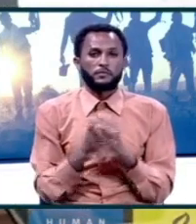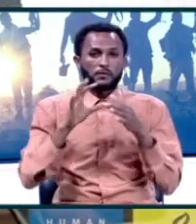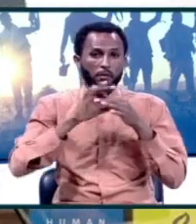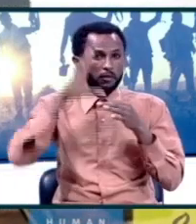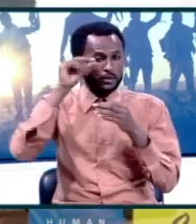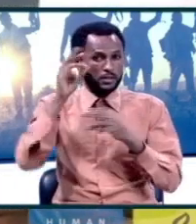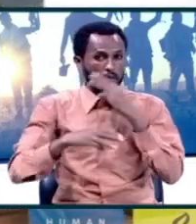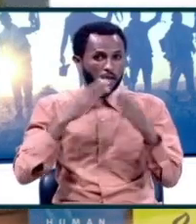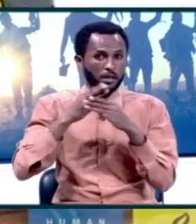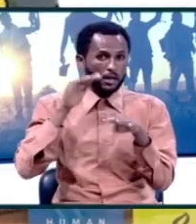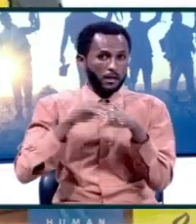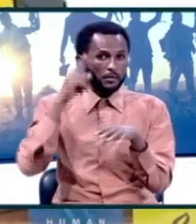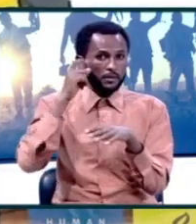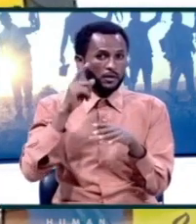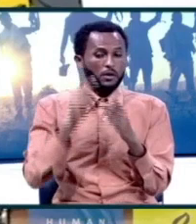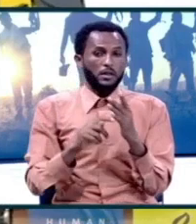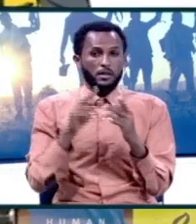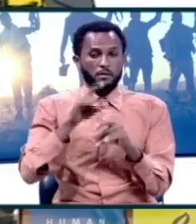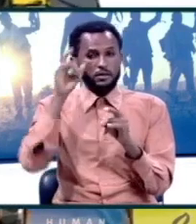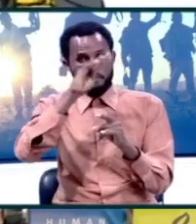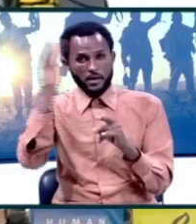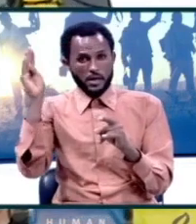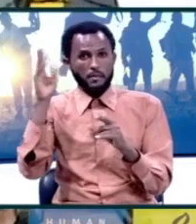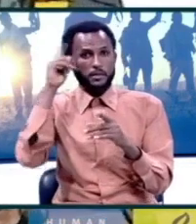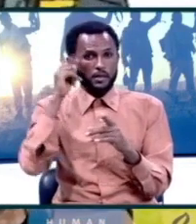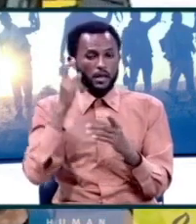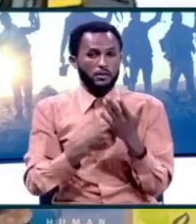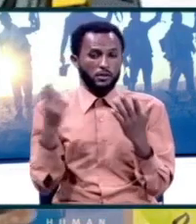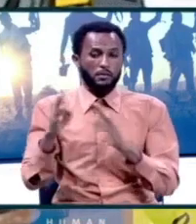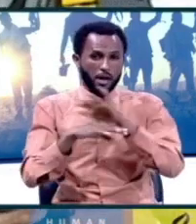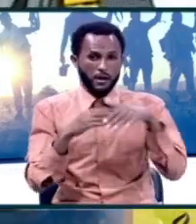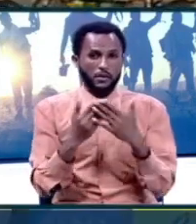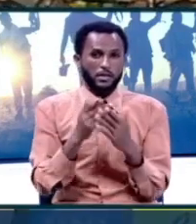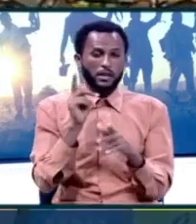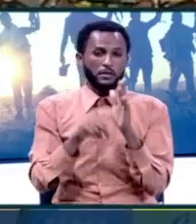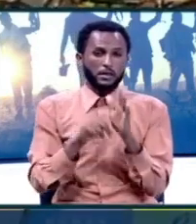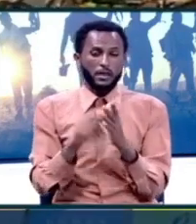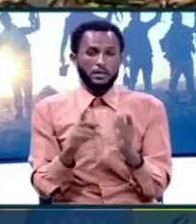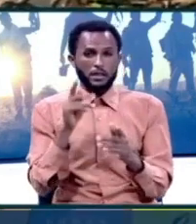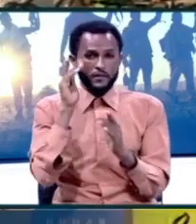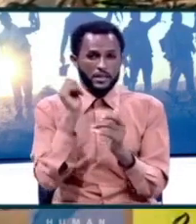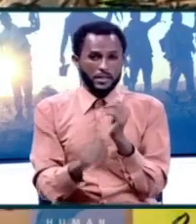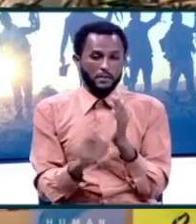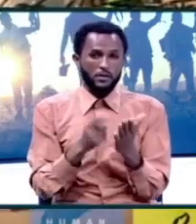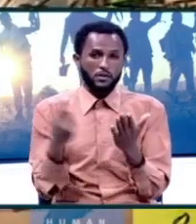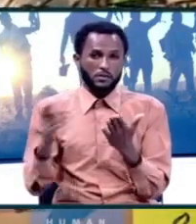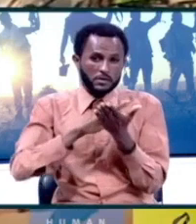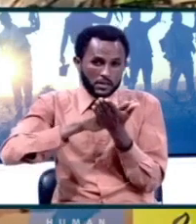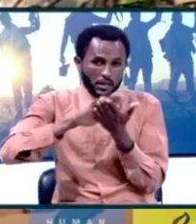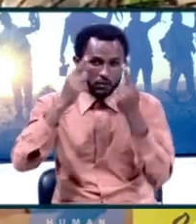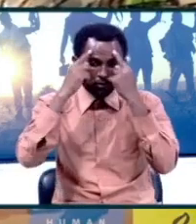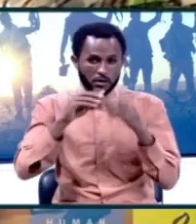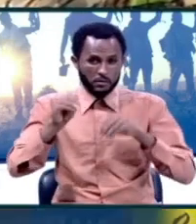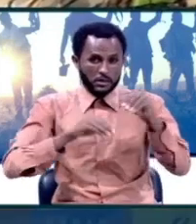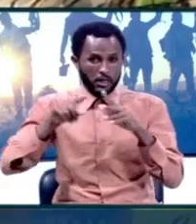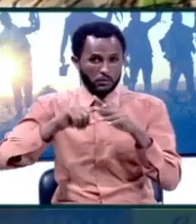ማሕበረሰብ ዓለም ኣብ ልዕሊ ትግራወት ነበርቲ ዞባ ምዕራብ ትግራይ ብሓፈሻ ድማ ኣብ ልዕሊ ህዝቢ ትግራይ ዝተፈጸመ ጆኖሳይድ ንምፅራይ ወሲኑ ምንቅስቓስ